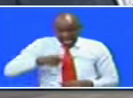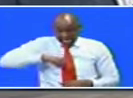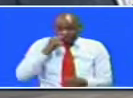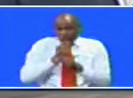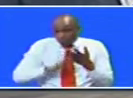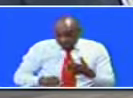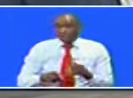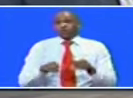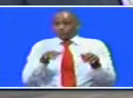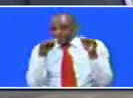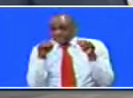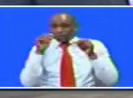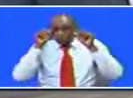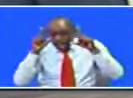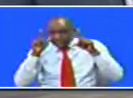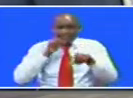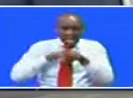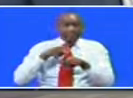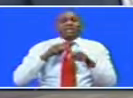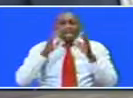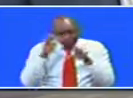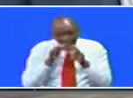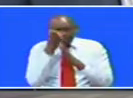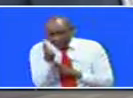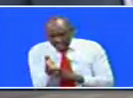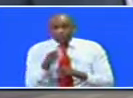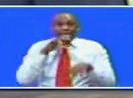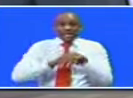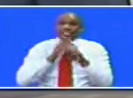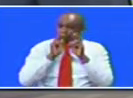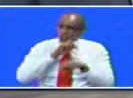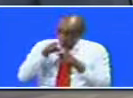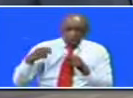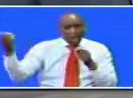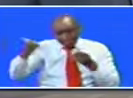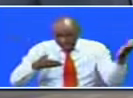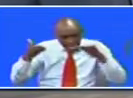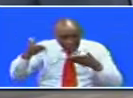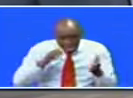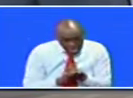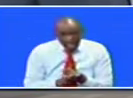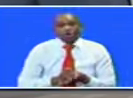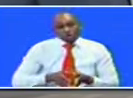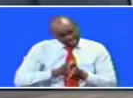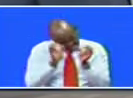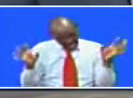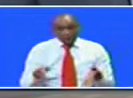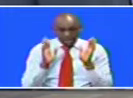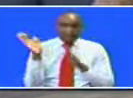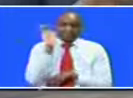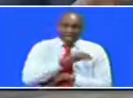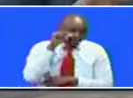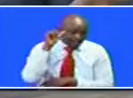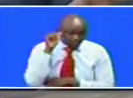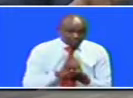na kuhakikisha kwamba labda matokeo yanaweza kuja, tunaweza kuipokea moja kwa moja na kwa njia iliyo wazi. Kwako Manzu.